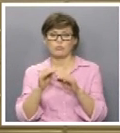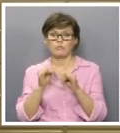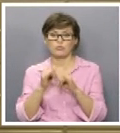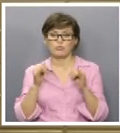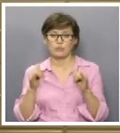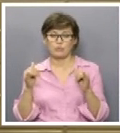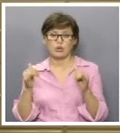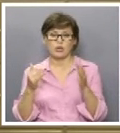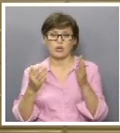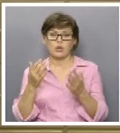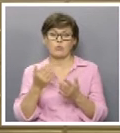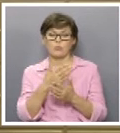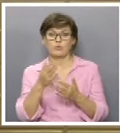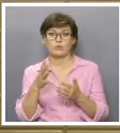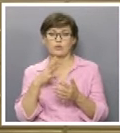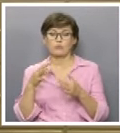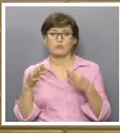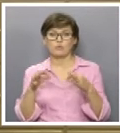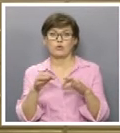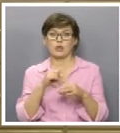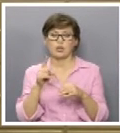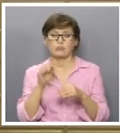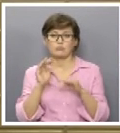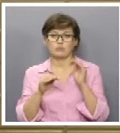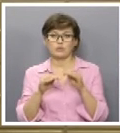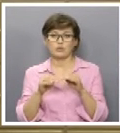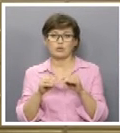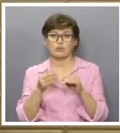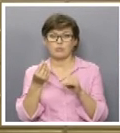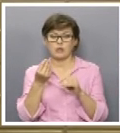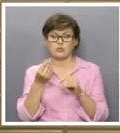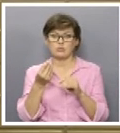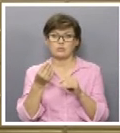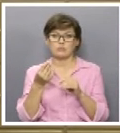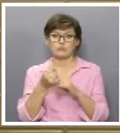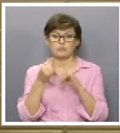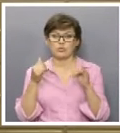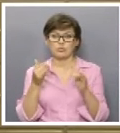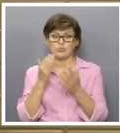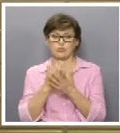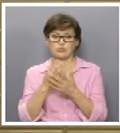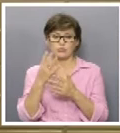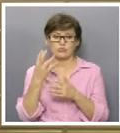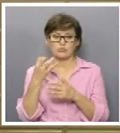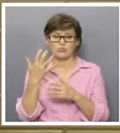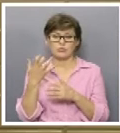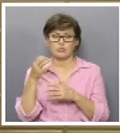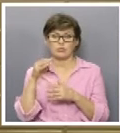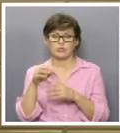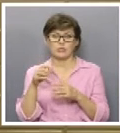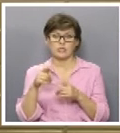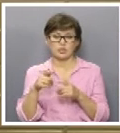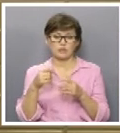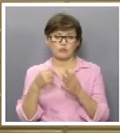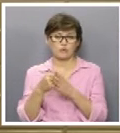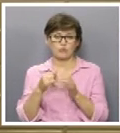сайын ол көлікті газ баллон құрылғысымен жабдықтау бағасы да арта түседі. Тіпті 400 мың, 500 мың теңгеге дейін шығуы да